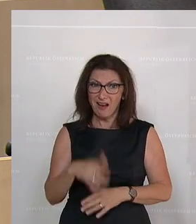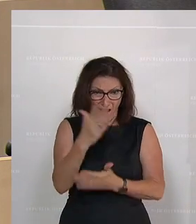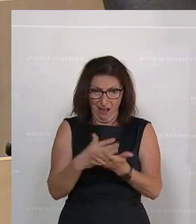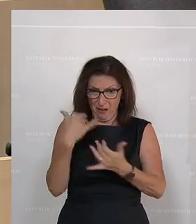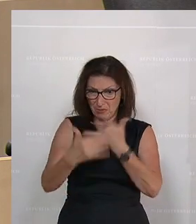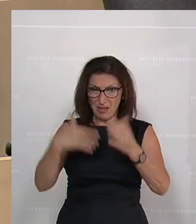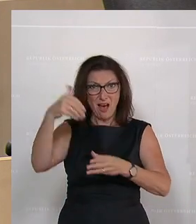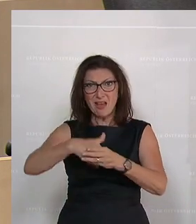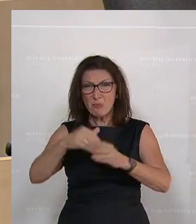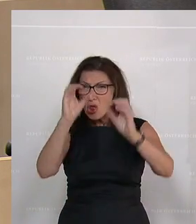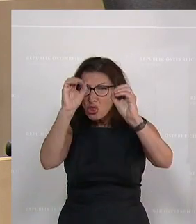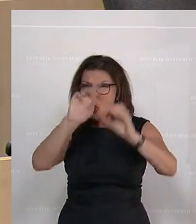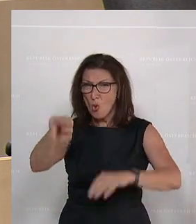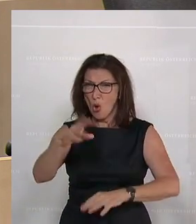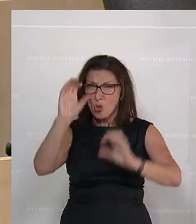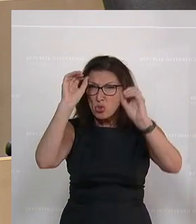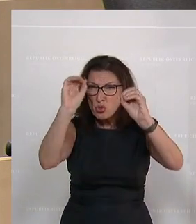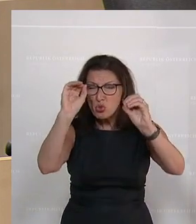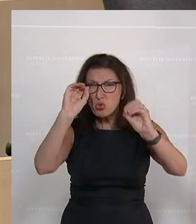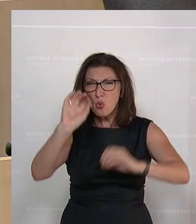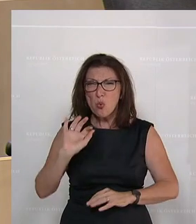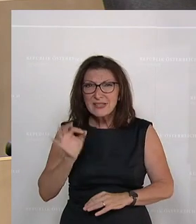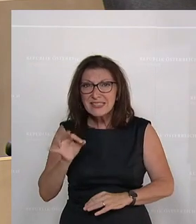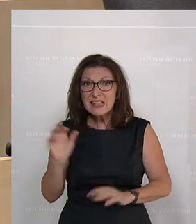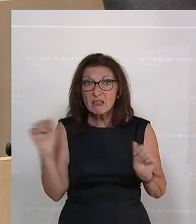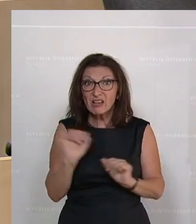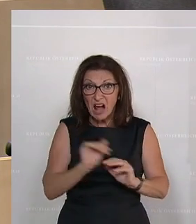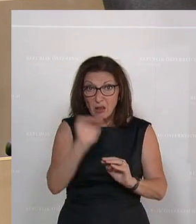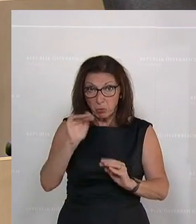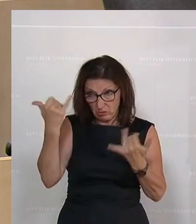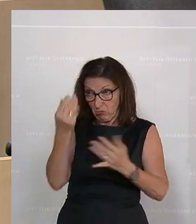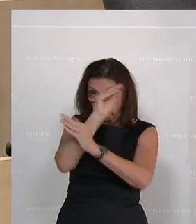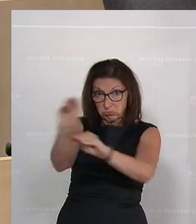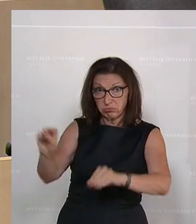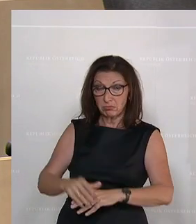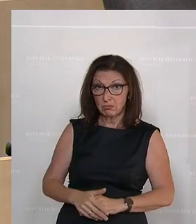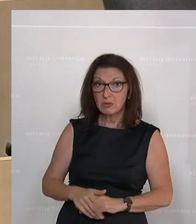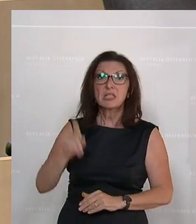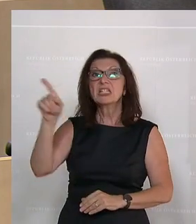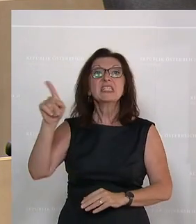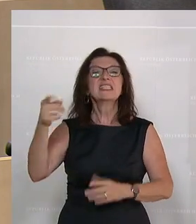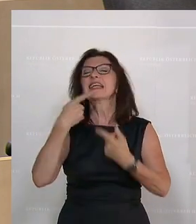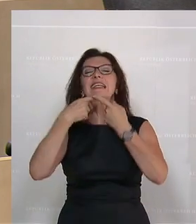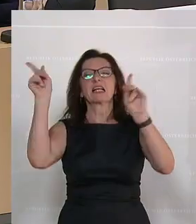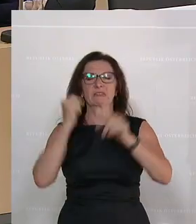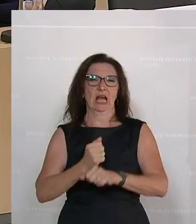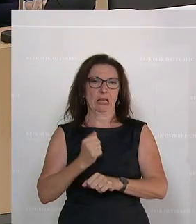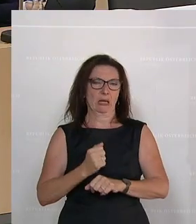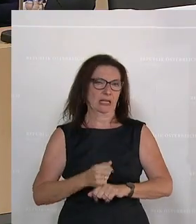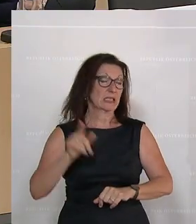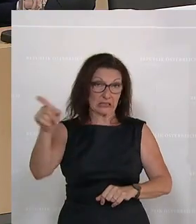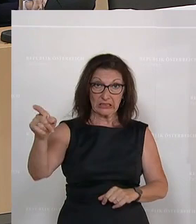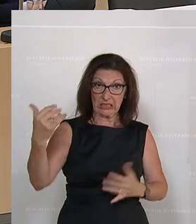null euro 0 cent aus der kalten progression ist es nun mal dazu sie machen was ganz was anderes sie kommen jetzt mit